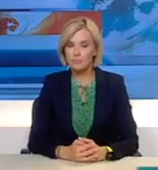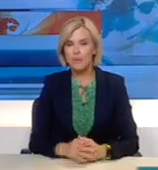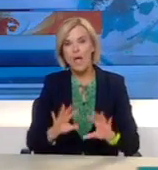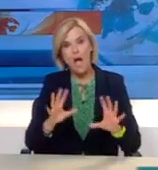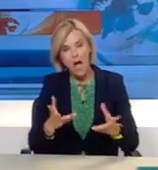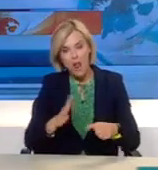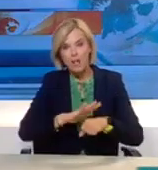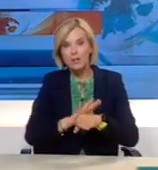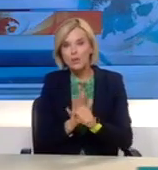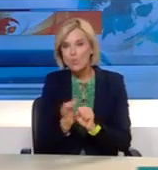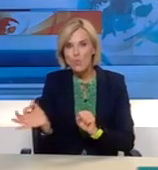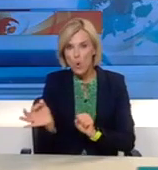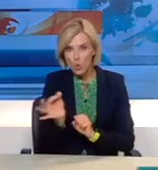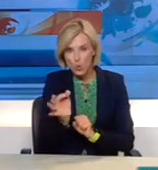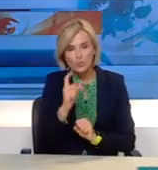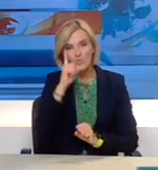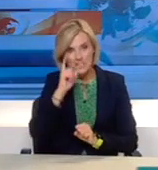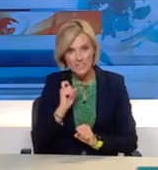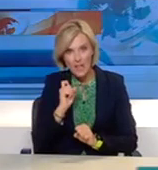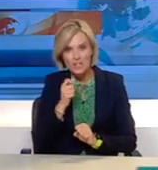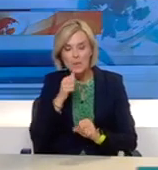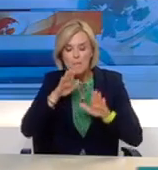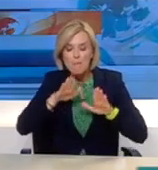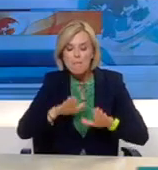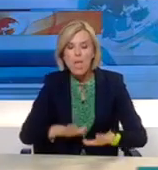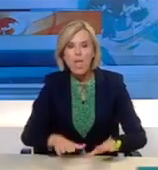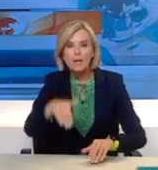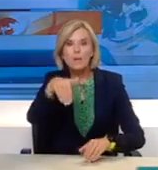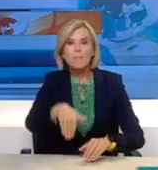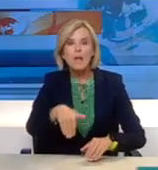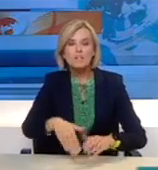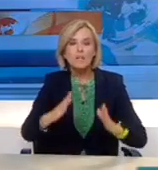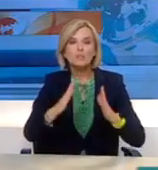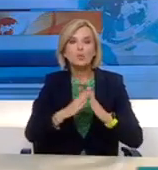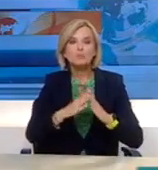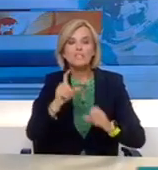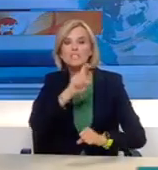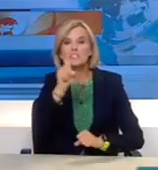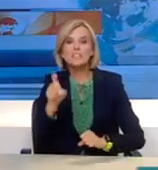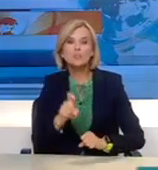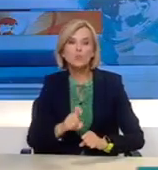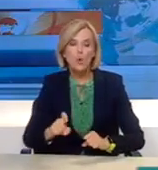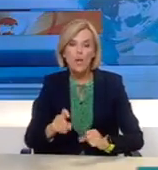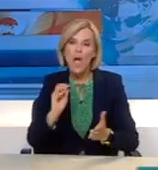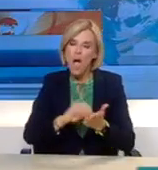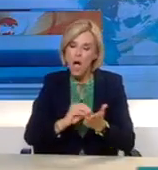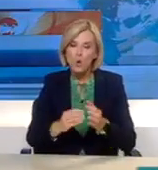θα είναι για πολύ καιρό μαζί μας και άρα ούτε και το Σεπτέμβριο ούτε και τον Οκτώβριο θα λέμε ότι